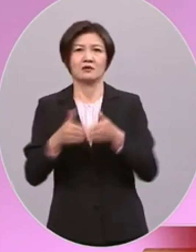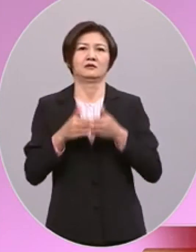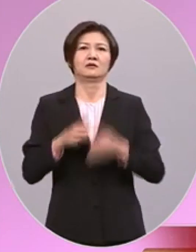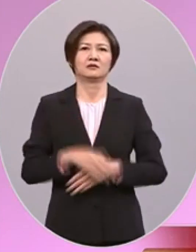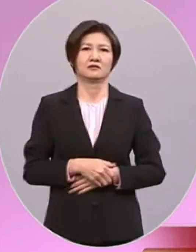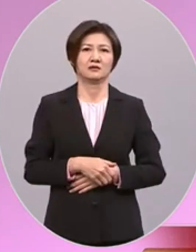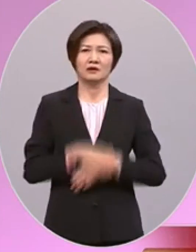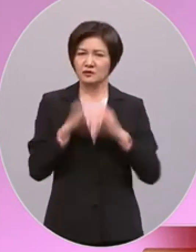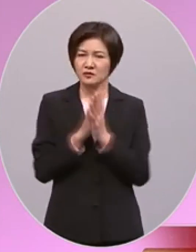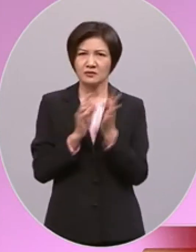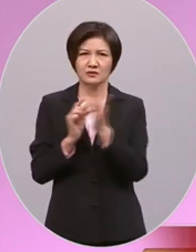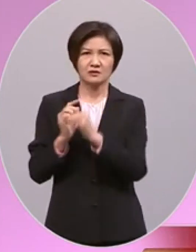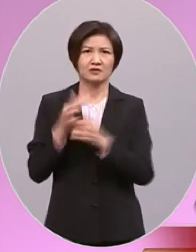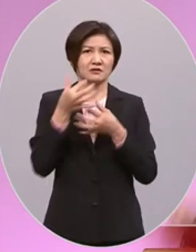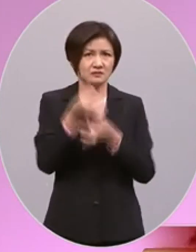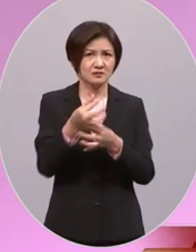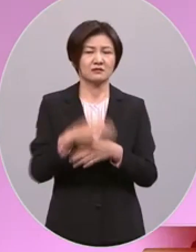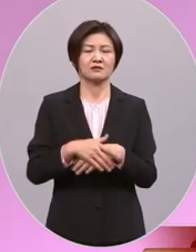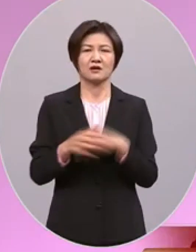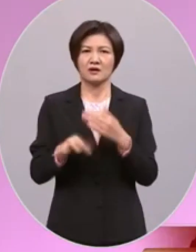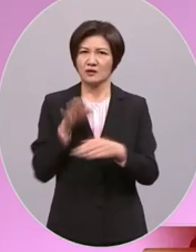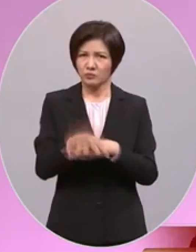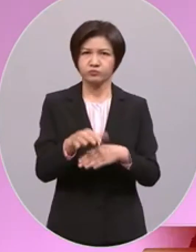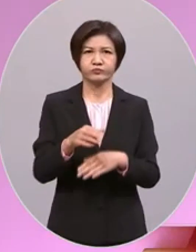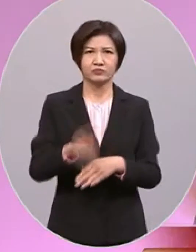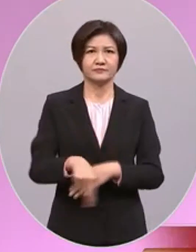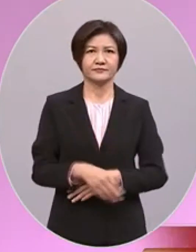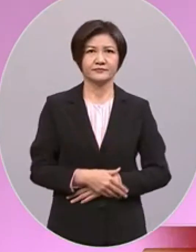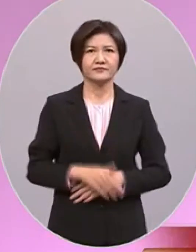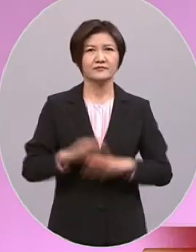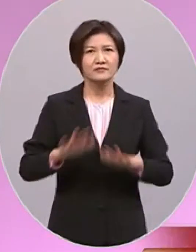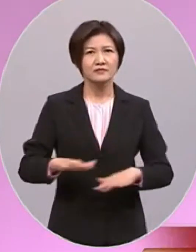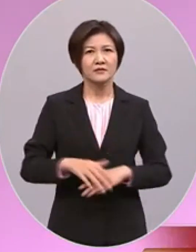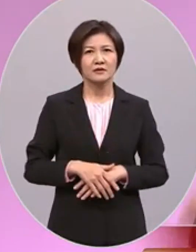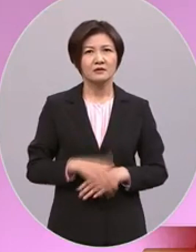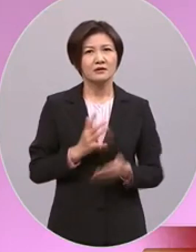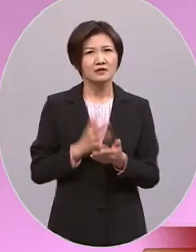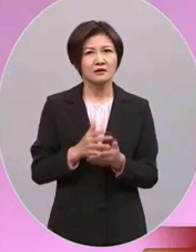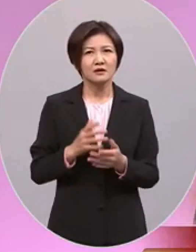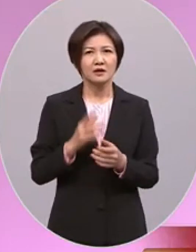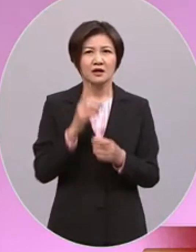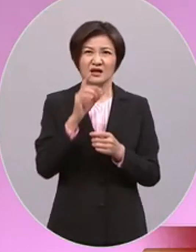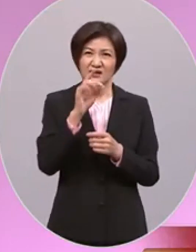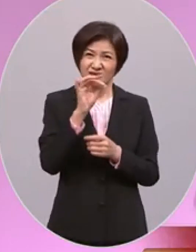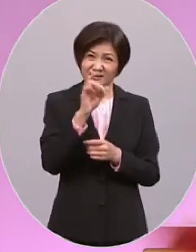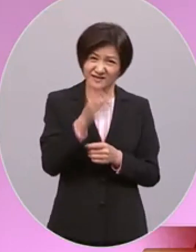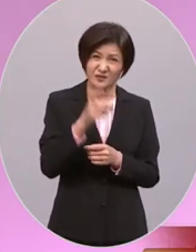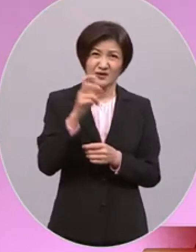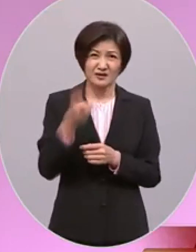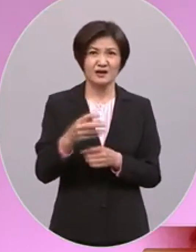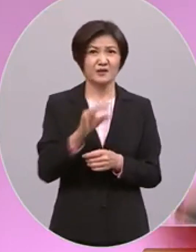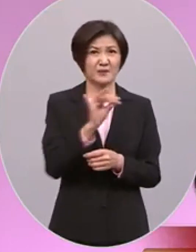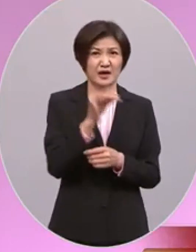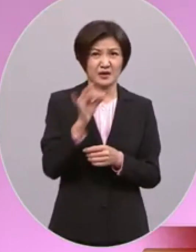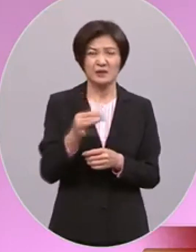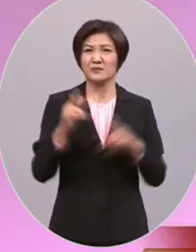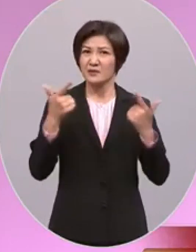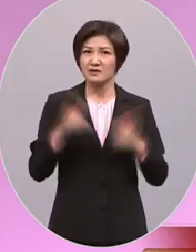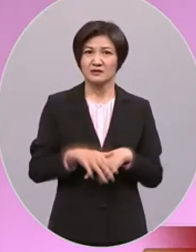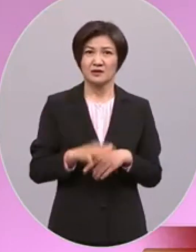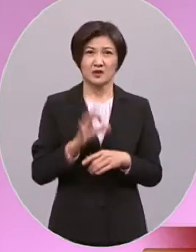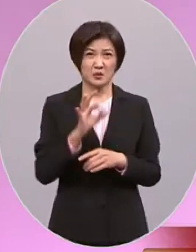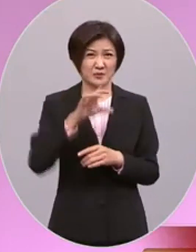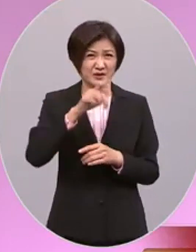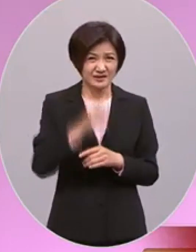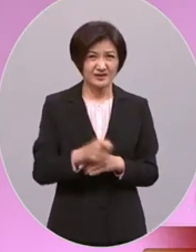们能够才能把这个纳税人的金钱投进去嘛。我们今天在说的不是十几二十万，不是一两百万，而是